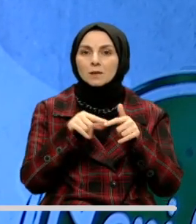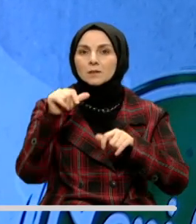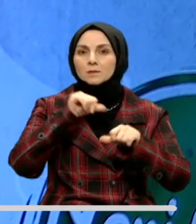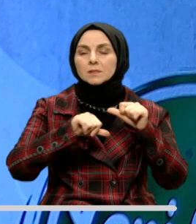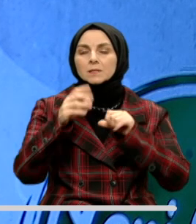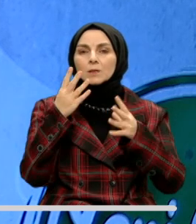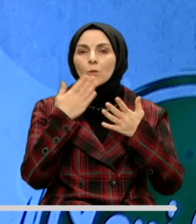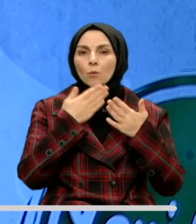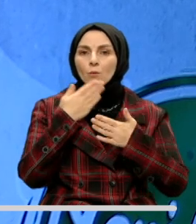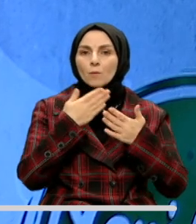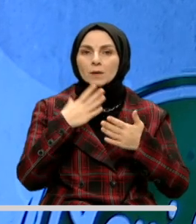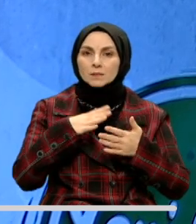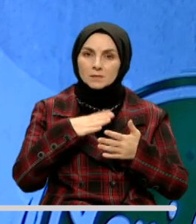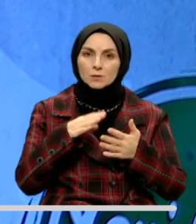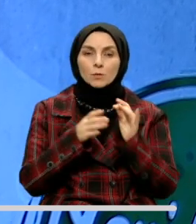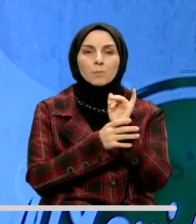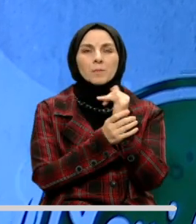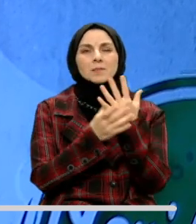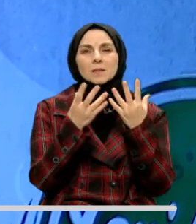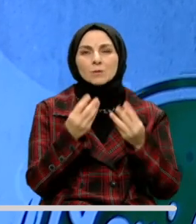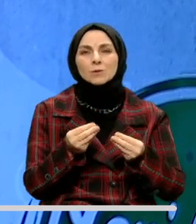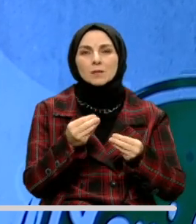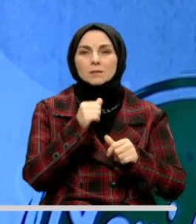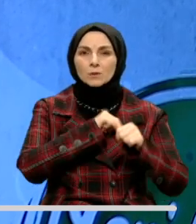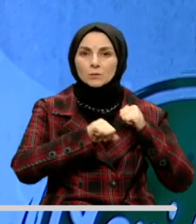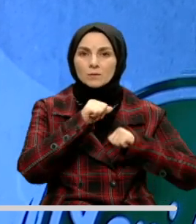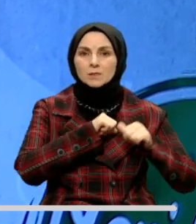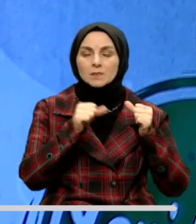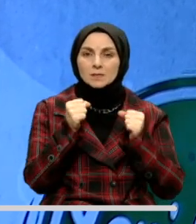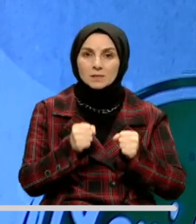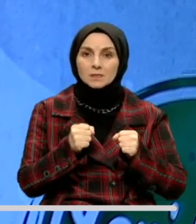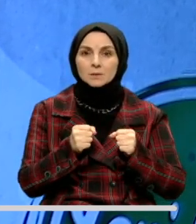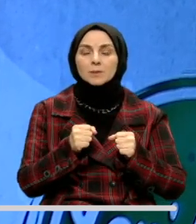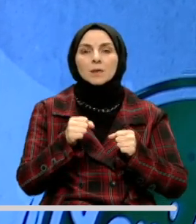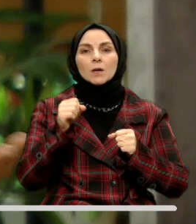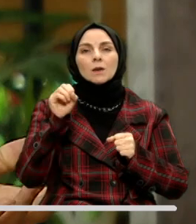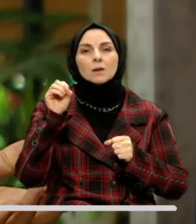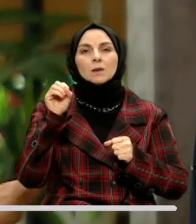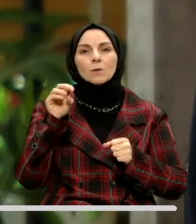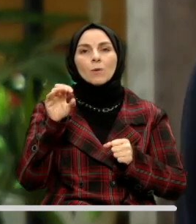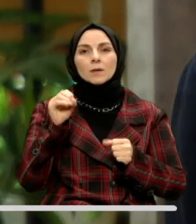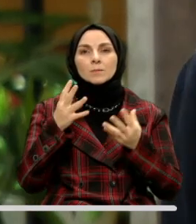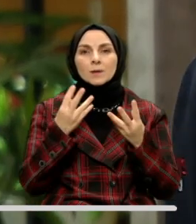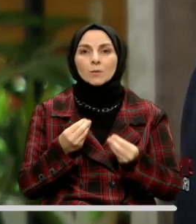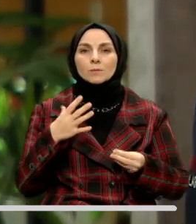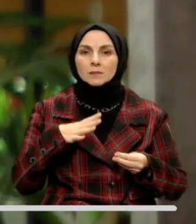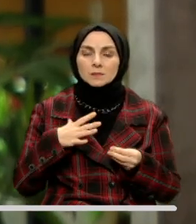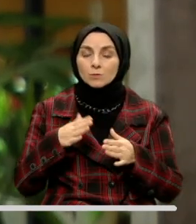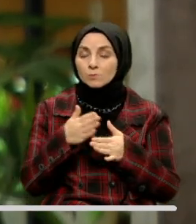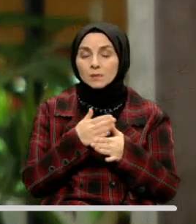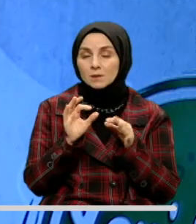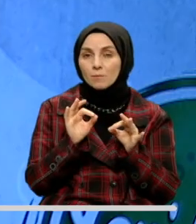istiyorum. Meslek olarak da söyleyebileceğim işte üniversitede kalıp akademisyenlik yapmak. Akademisyen. Evet. Neden akademisyen olmayı